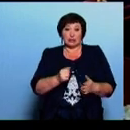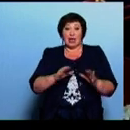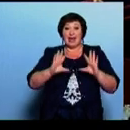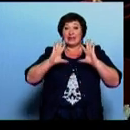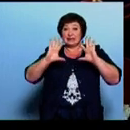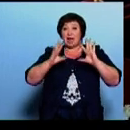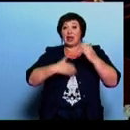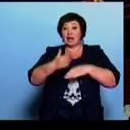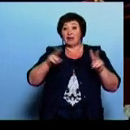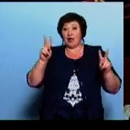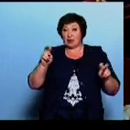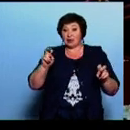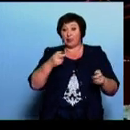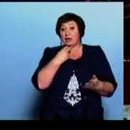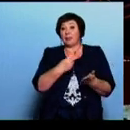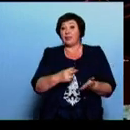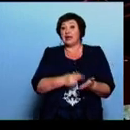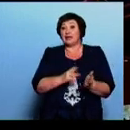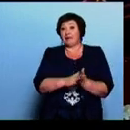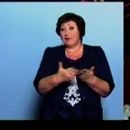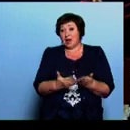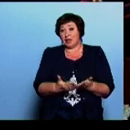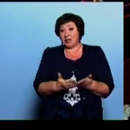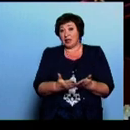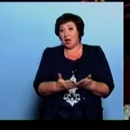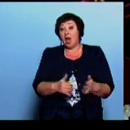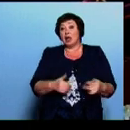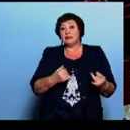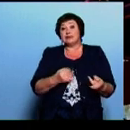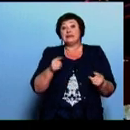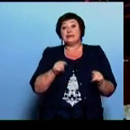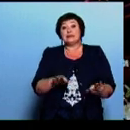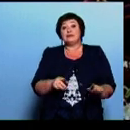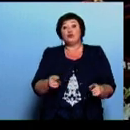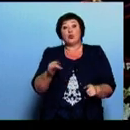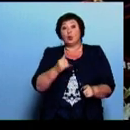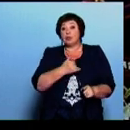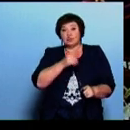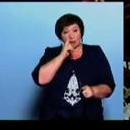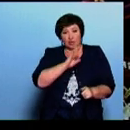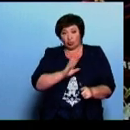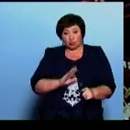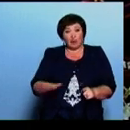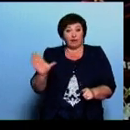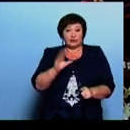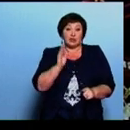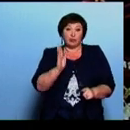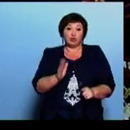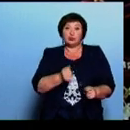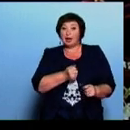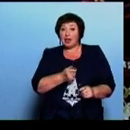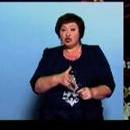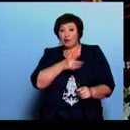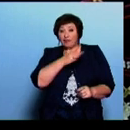При предъявлении документа соответствующего никаких мер административного воздействия мы применять не будем. То есть всем будет предостаточно любое количество времени